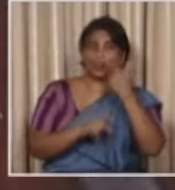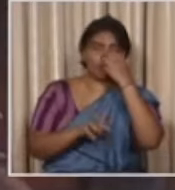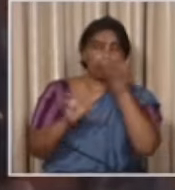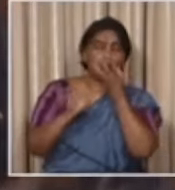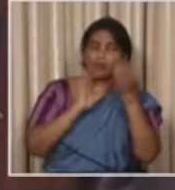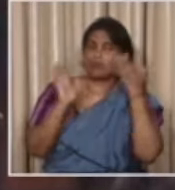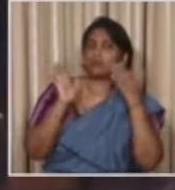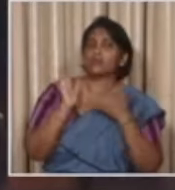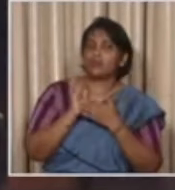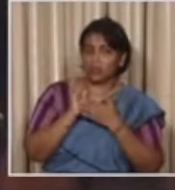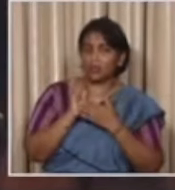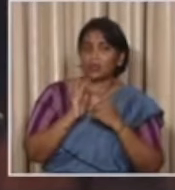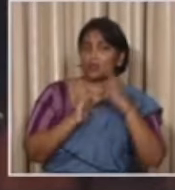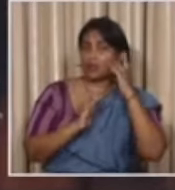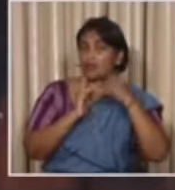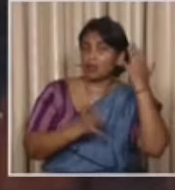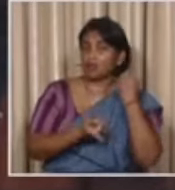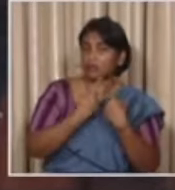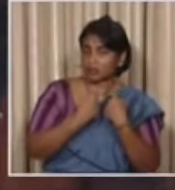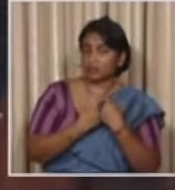ප්‍රහාරය පිළිබඳ ජාත්‍යන්තර පරීක්ෂණයක් තිබ්බොත්.